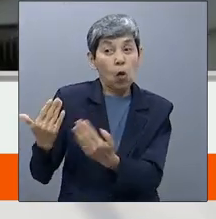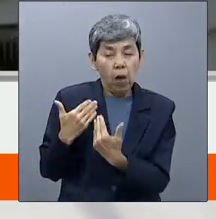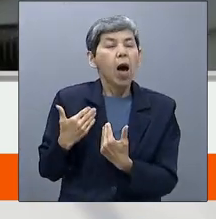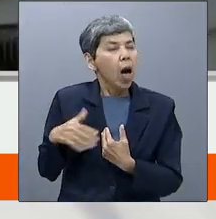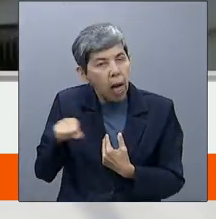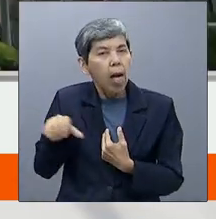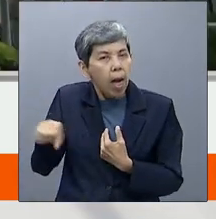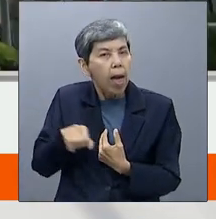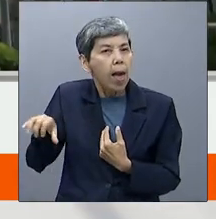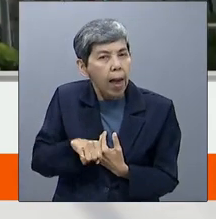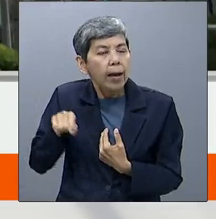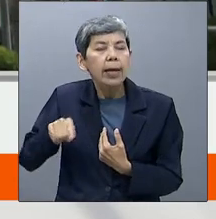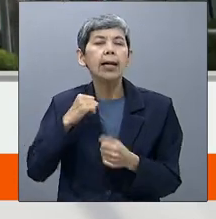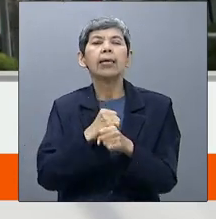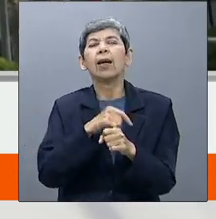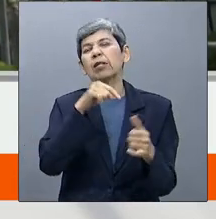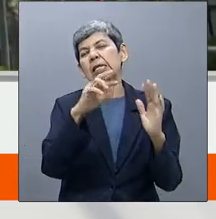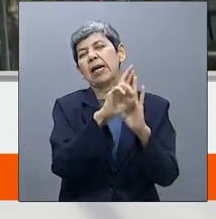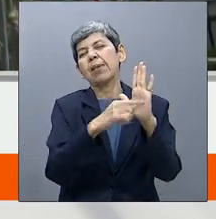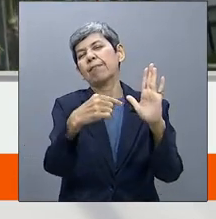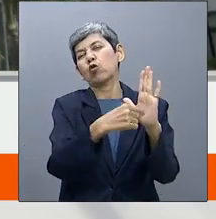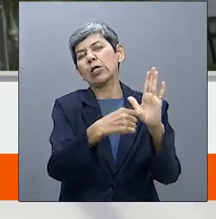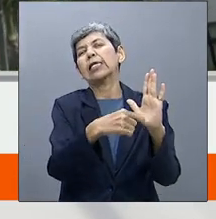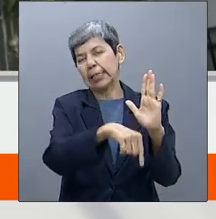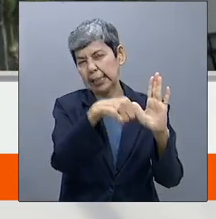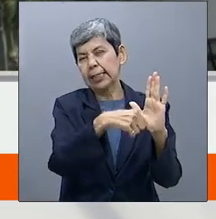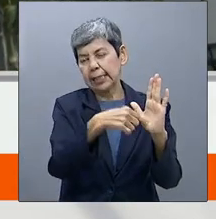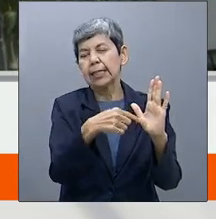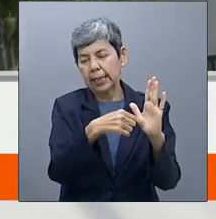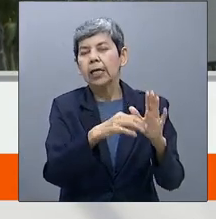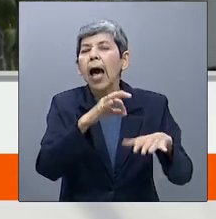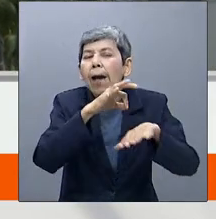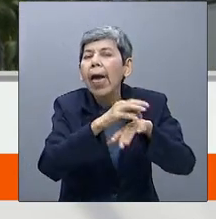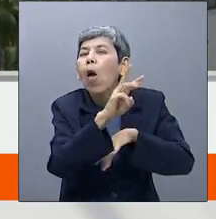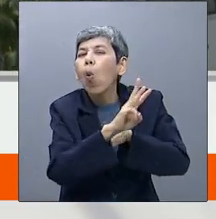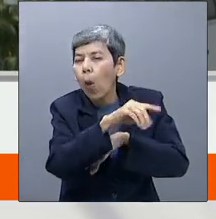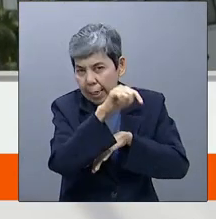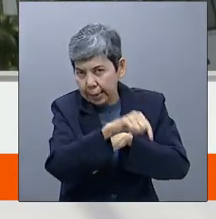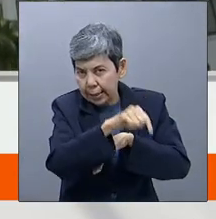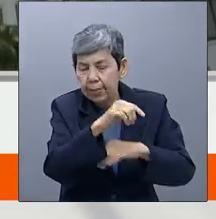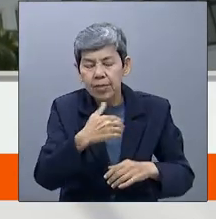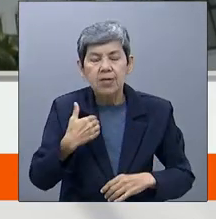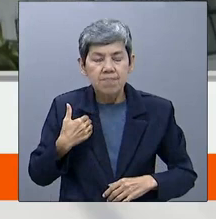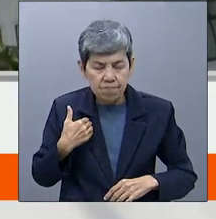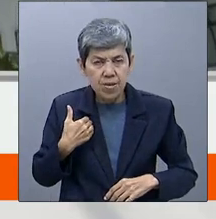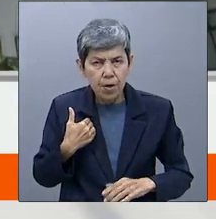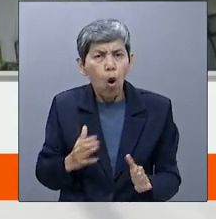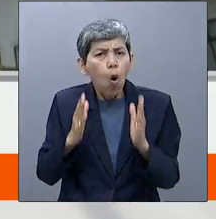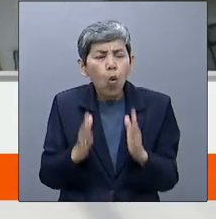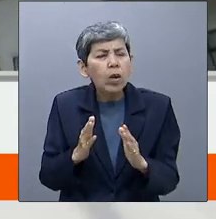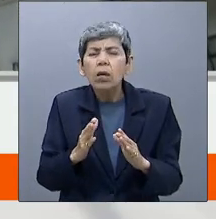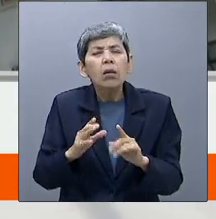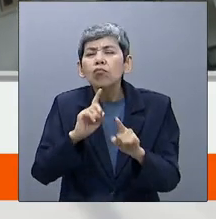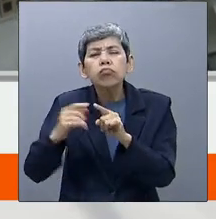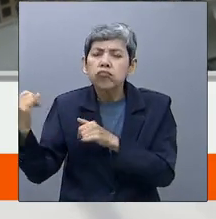างเข้ามาเนี่ยเข้ามาทางช่องทางเนี้ยโดยอ้างคุณวุฒิที่ขาดแคลนนะครับเพราะฉะนั้นก็จะมีบุคคลเหล่านี้เข้าม